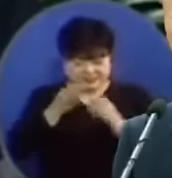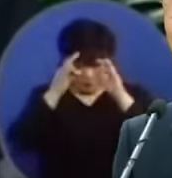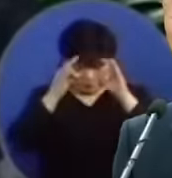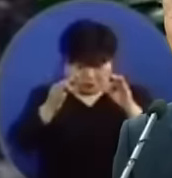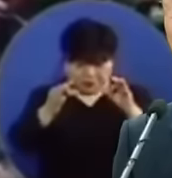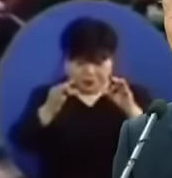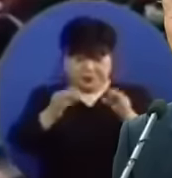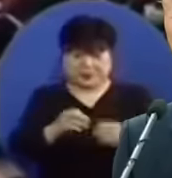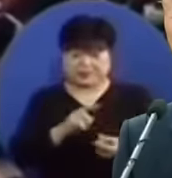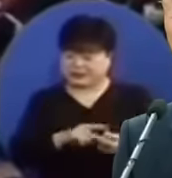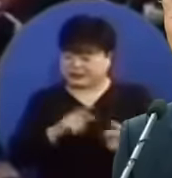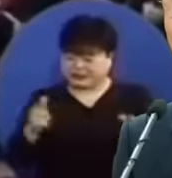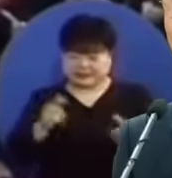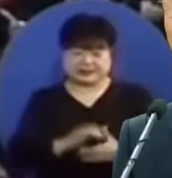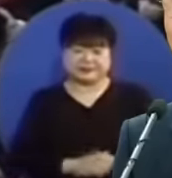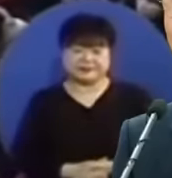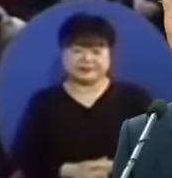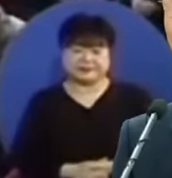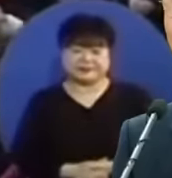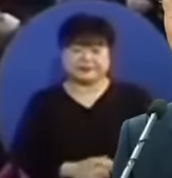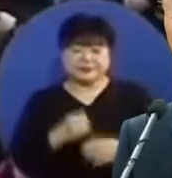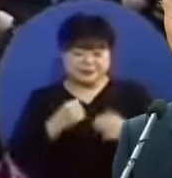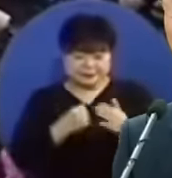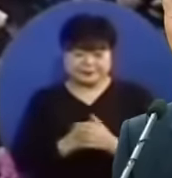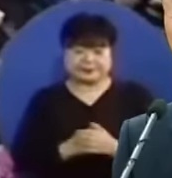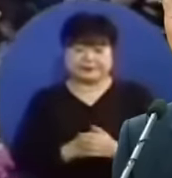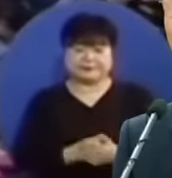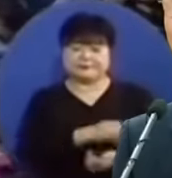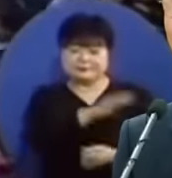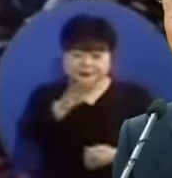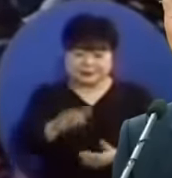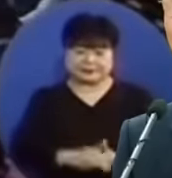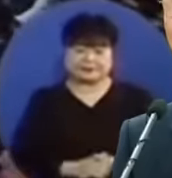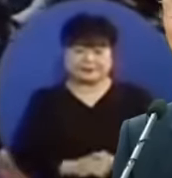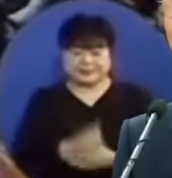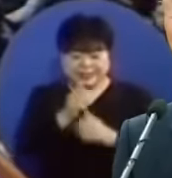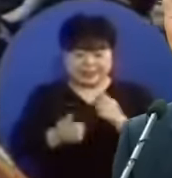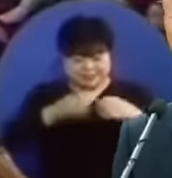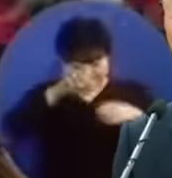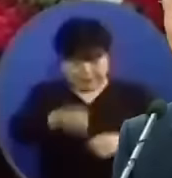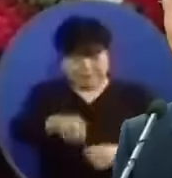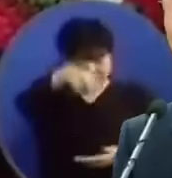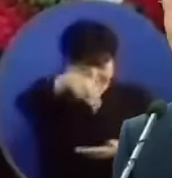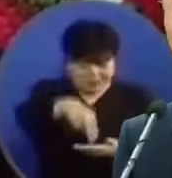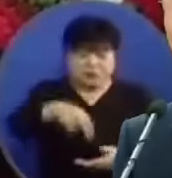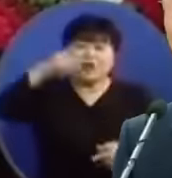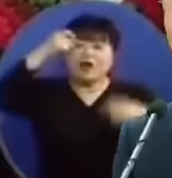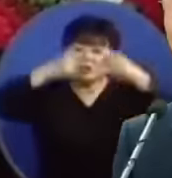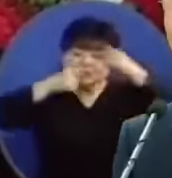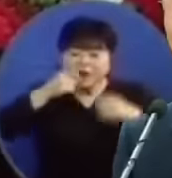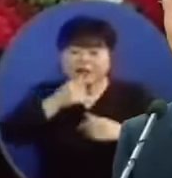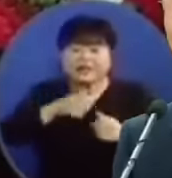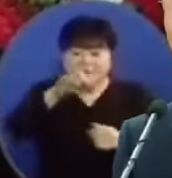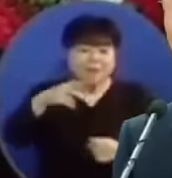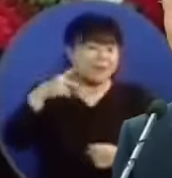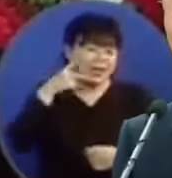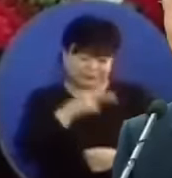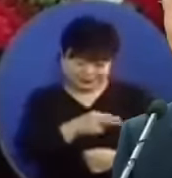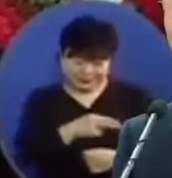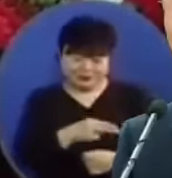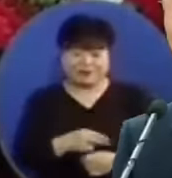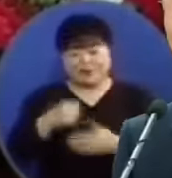아무것도 상달되지 않습니다. 그렇기 때문에 우리는 하나님 앞에서 슬퍼하고 하나님 앞에